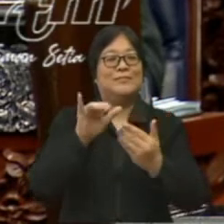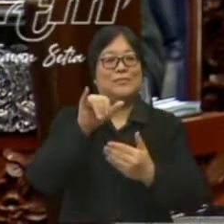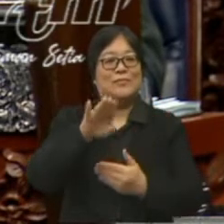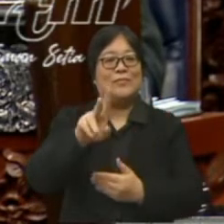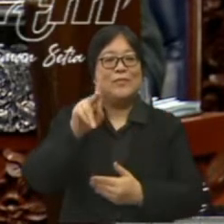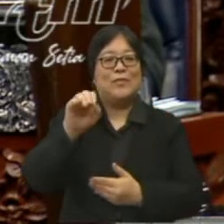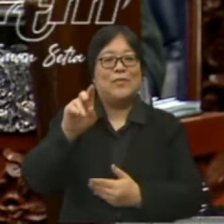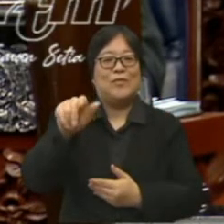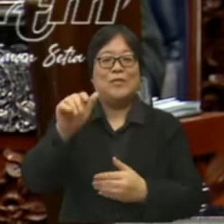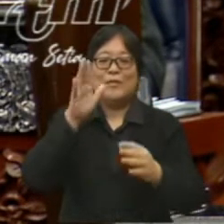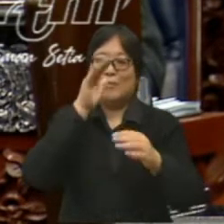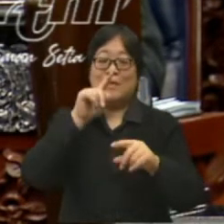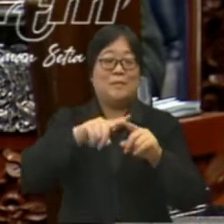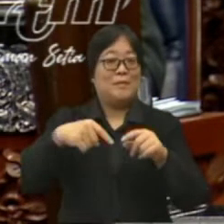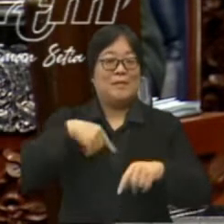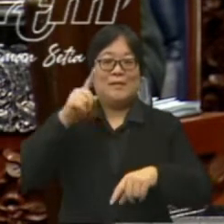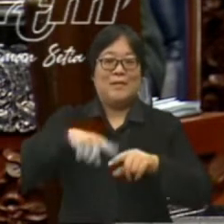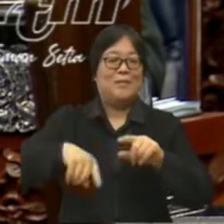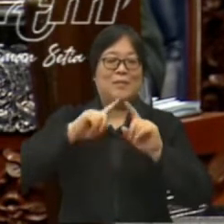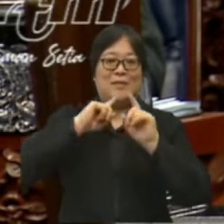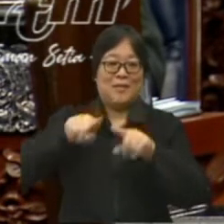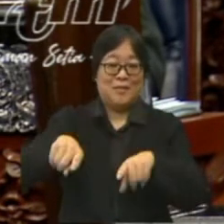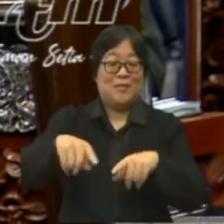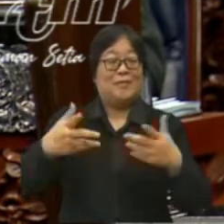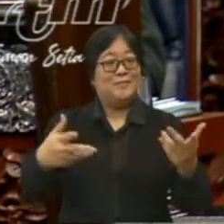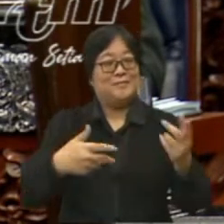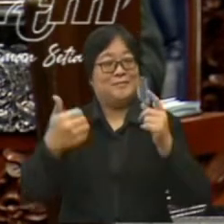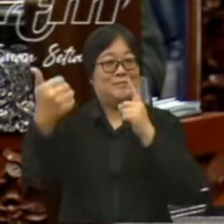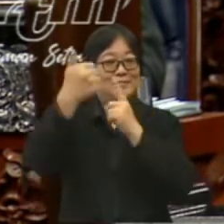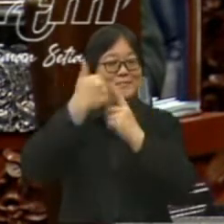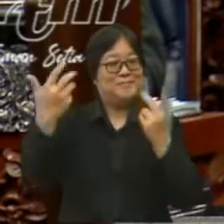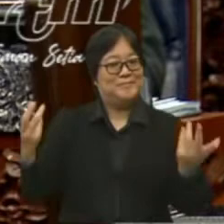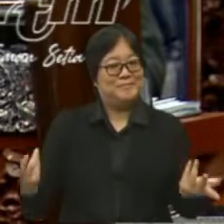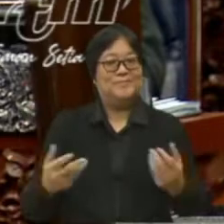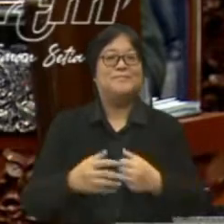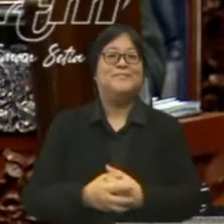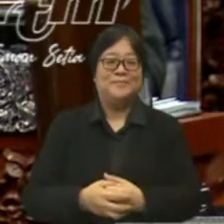tepat menjawab soalnya seperti diarahkan oleh Ayo